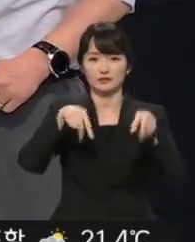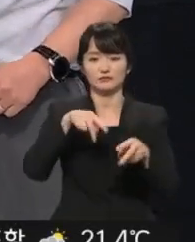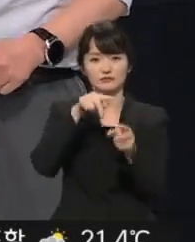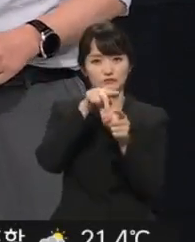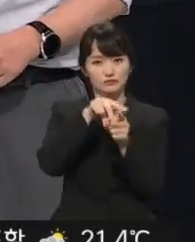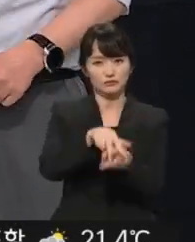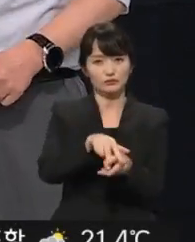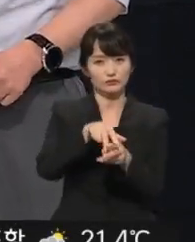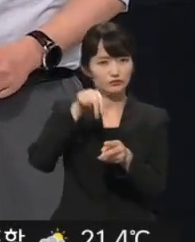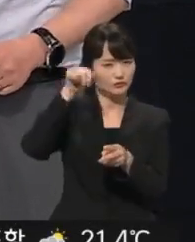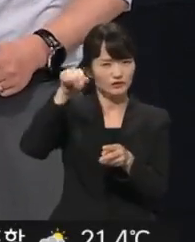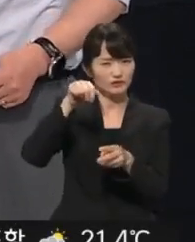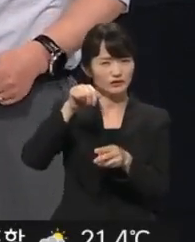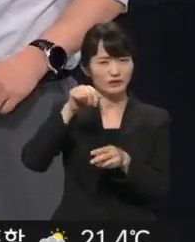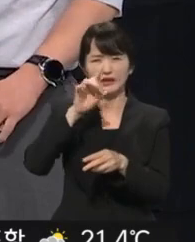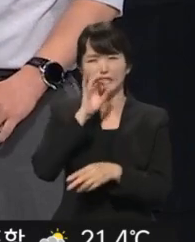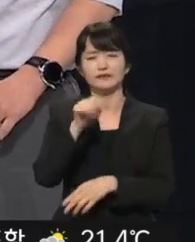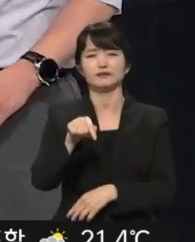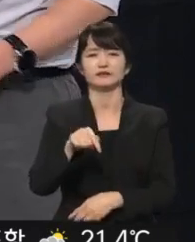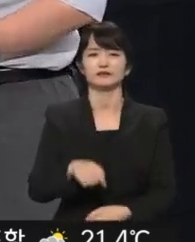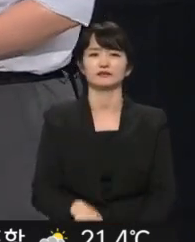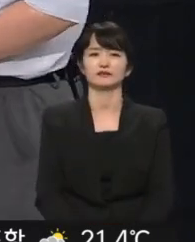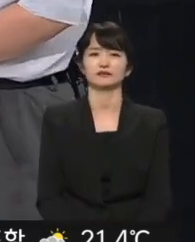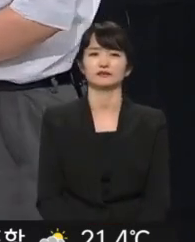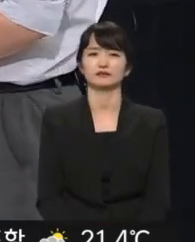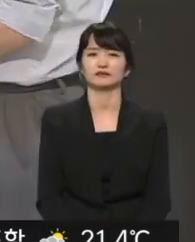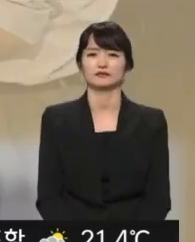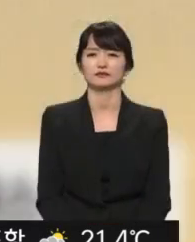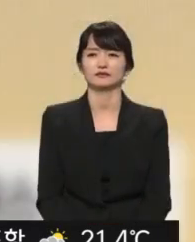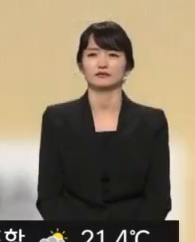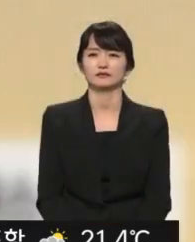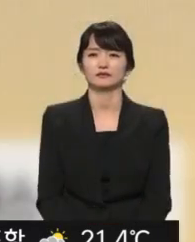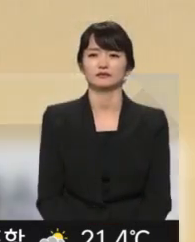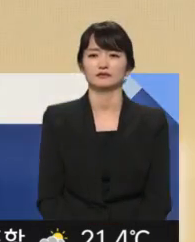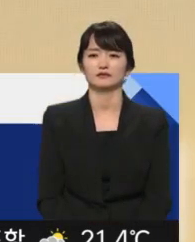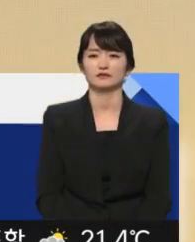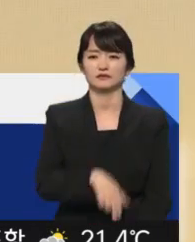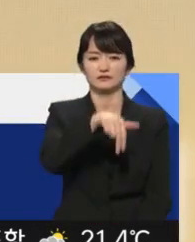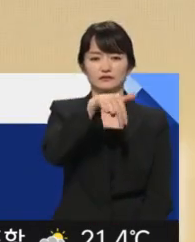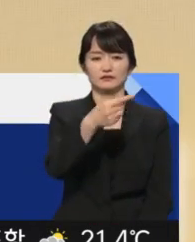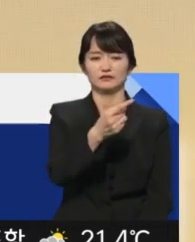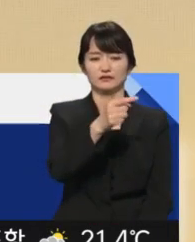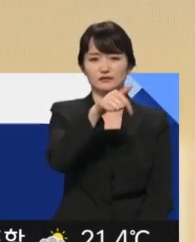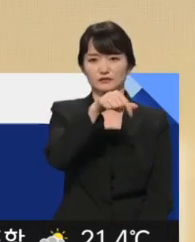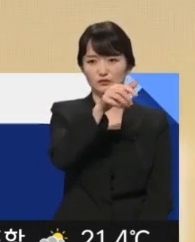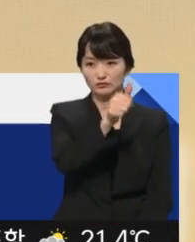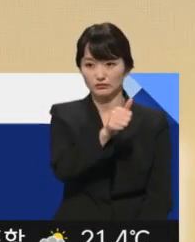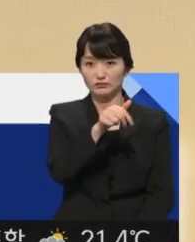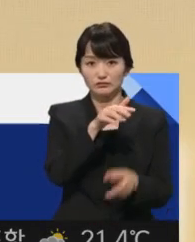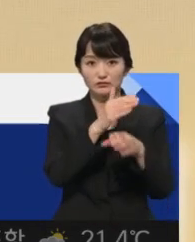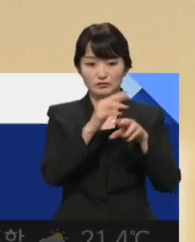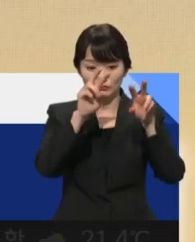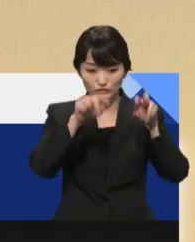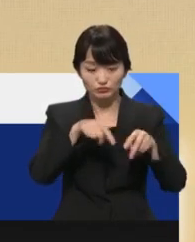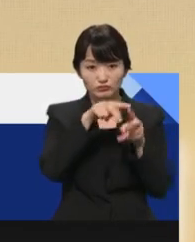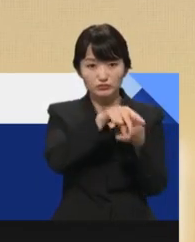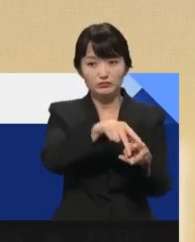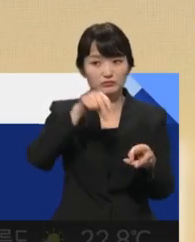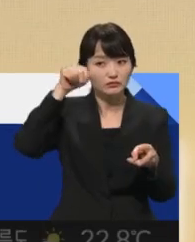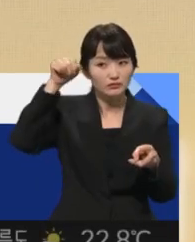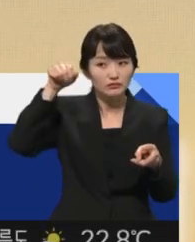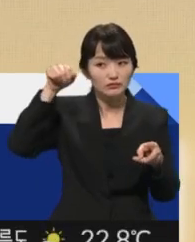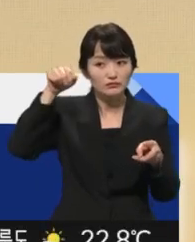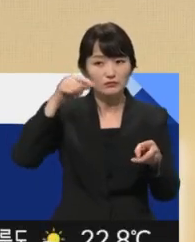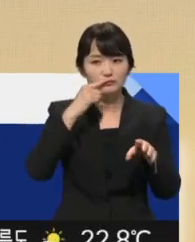출마도 부적절하다 이런 목소리가 나옵니다. 조국 전 장관이 무소속으로 출마한다 하더라도 네네. 결국 민주당 영향을